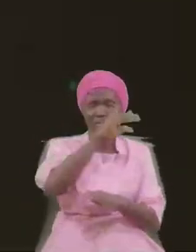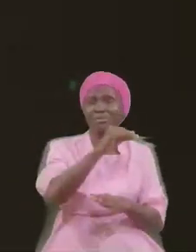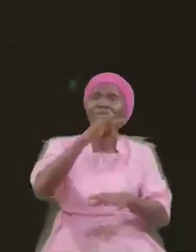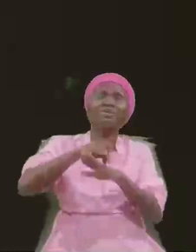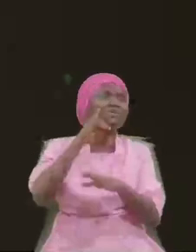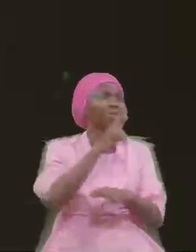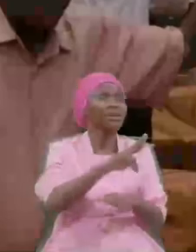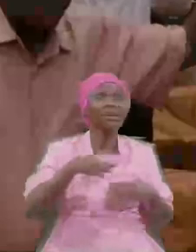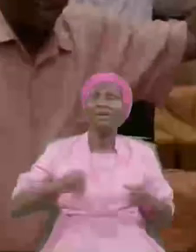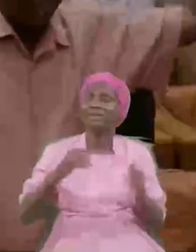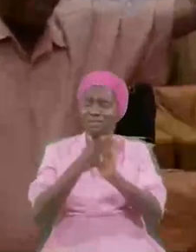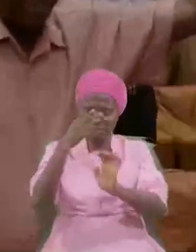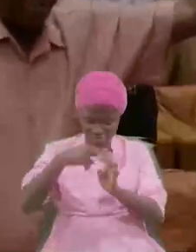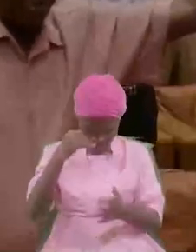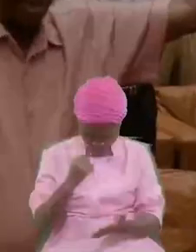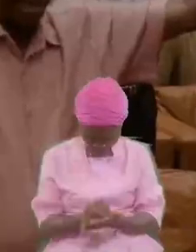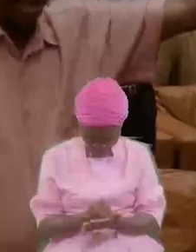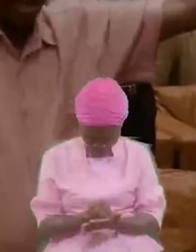guéris-le au nom de Jésus-Christ.